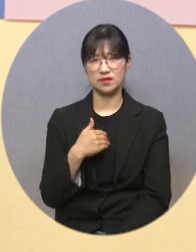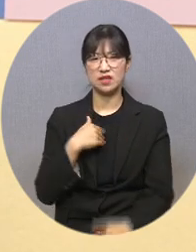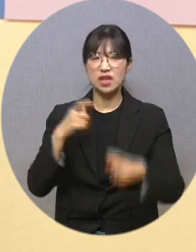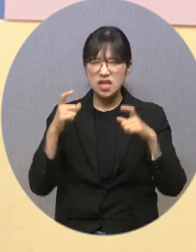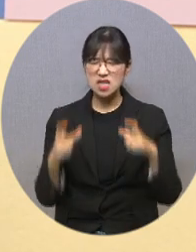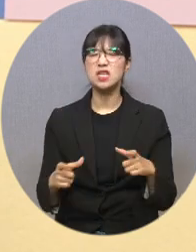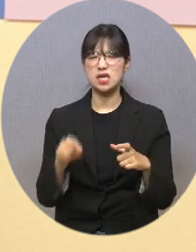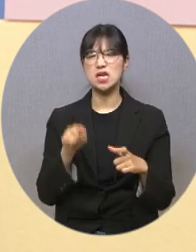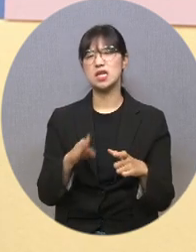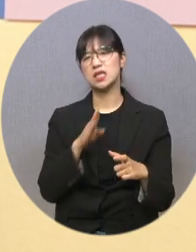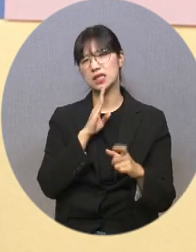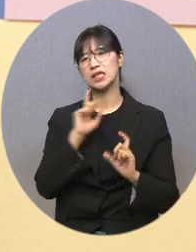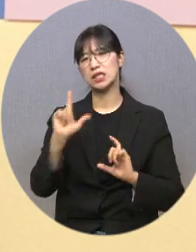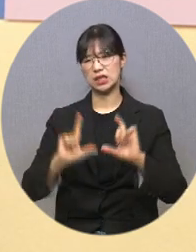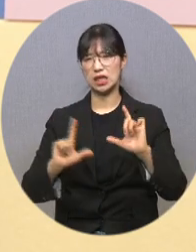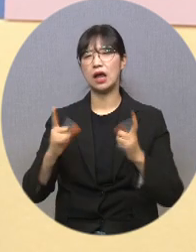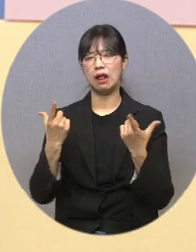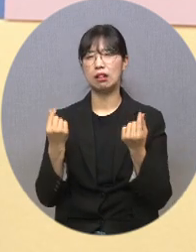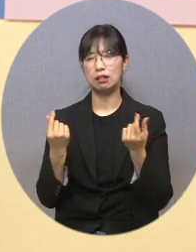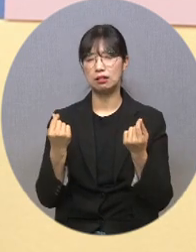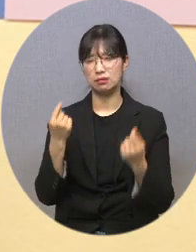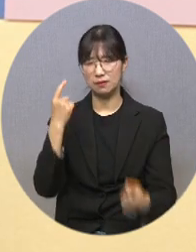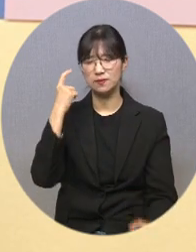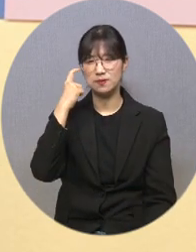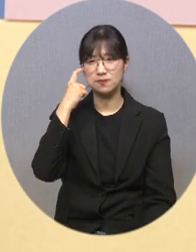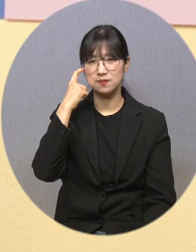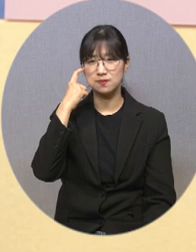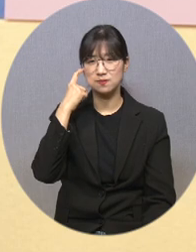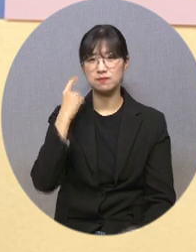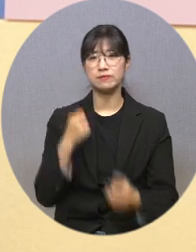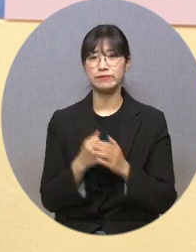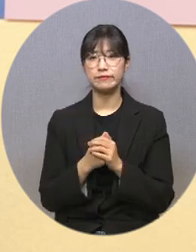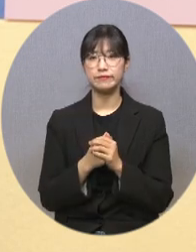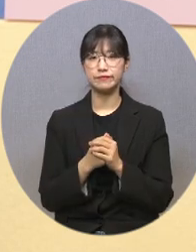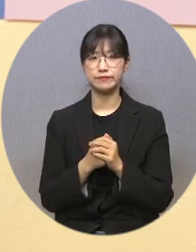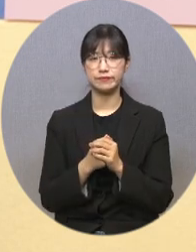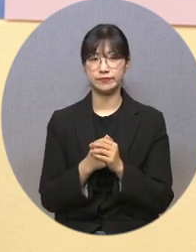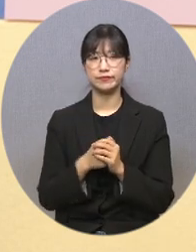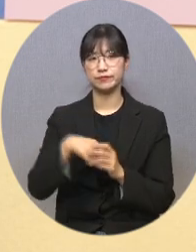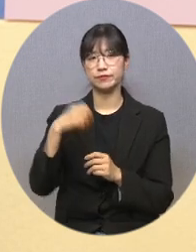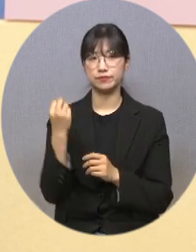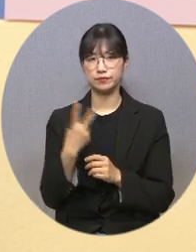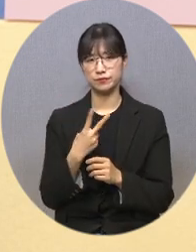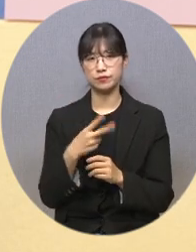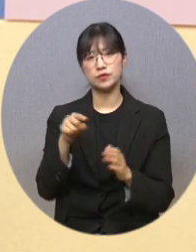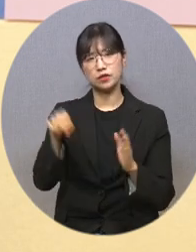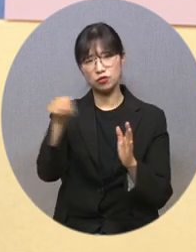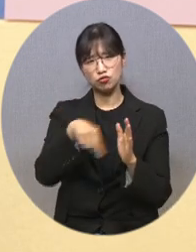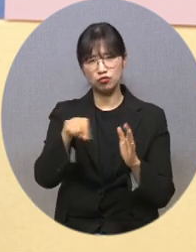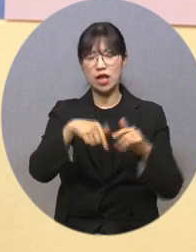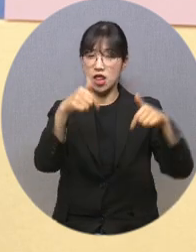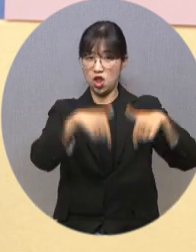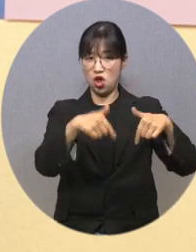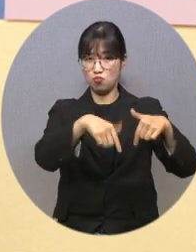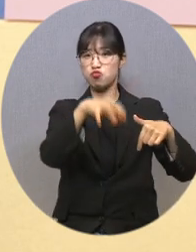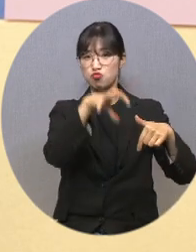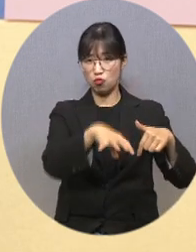지금 실태다라고 이제 단편적인 실태다라고 이야기를 할 수 있겠고 그 가운데서 서부권에서